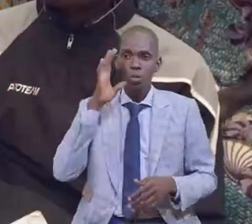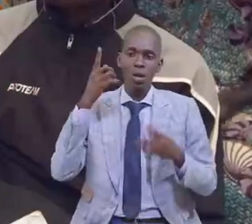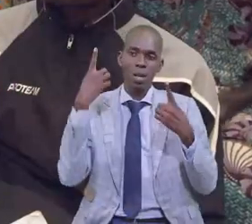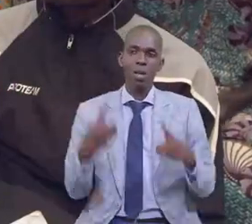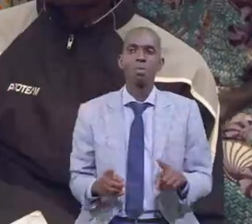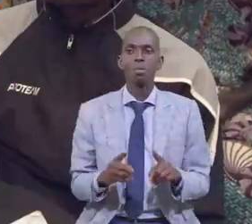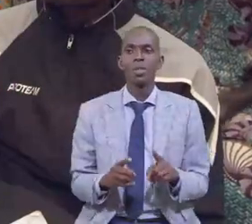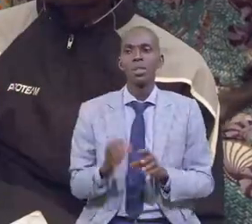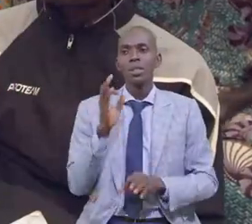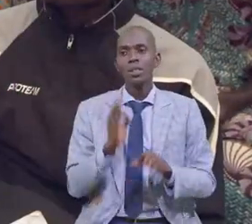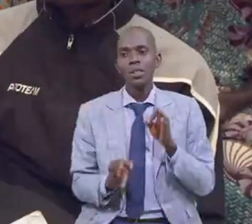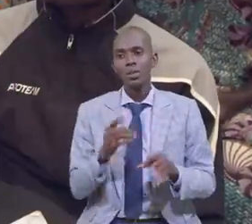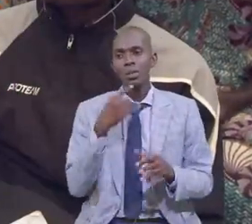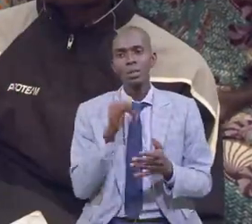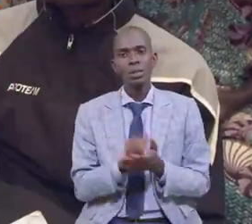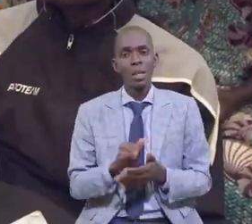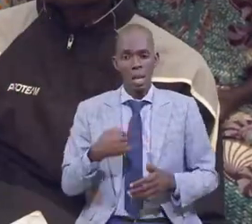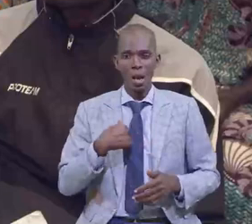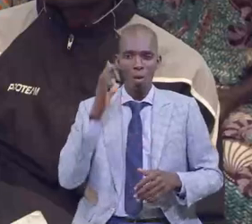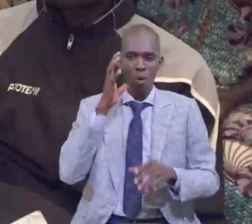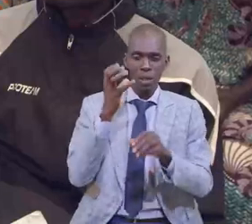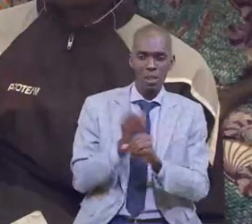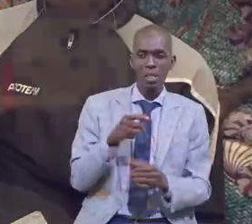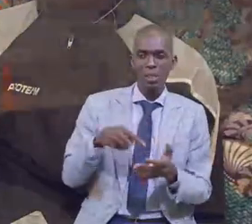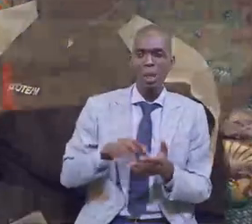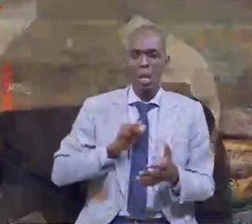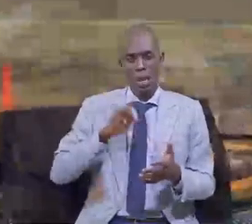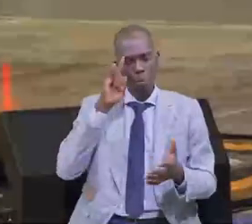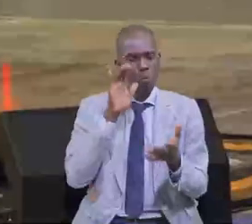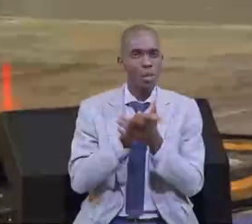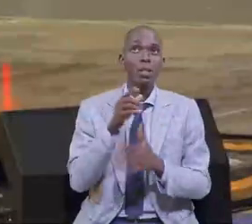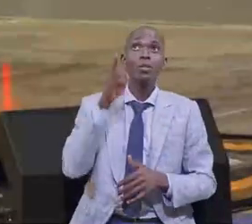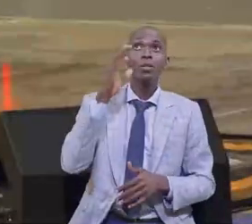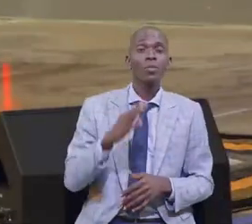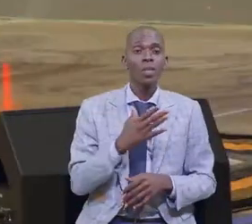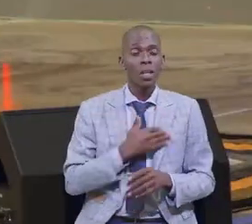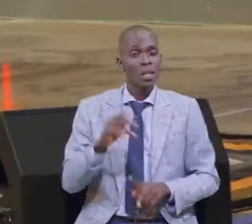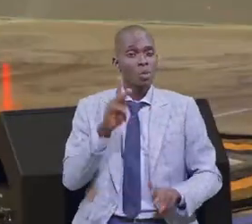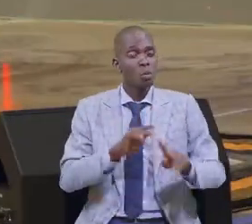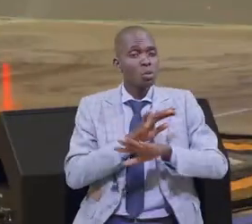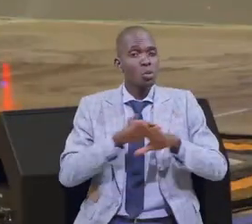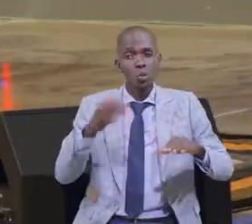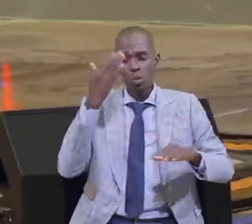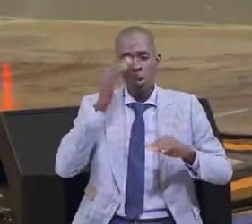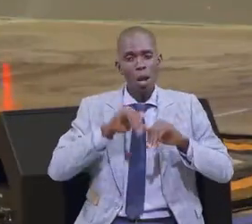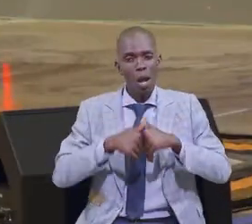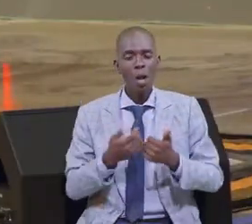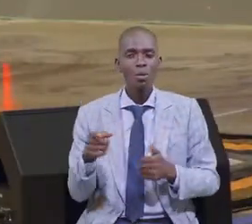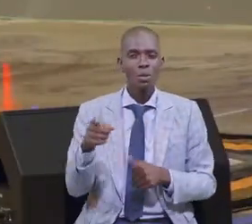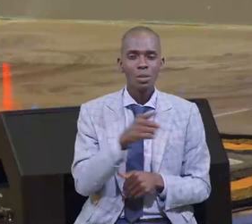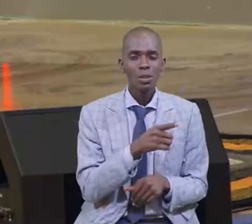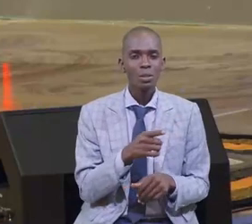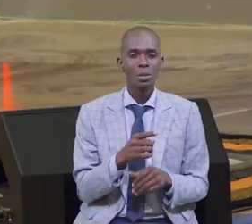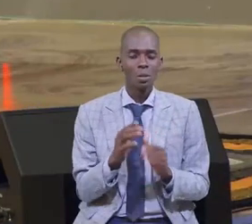Si vous dites que j'aurai ceci, je priais, je vais avoir ceci, je crois au Seigneur, les gens qui ne savent pas comment tu